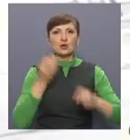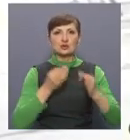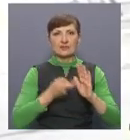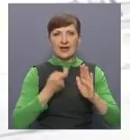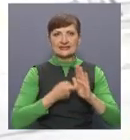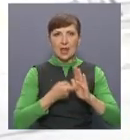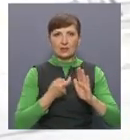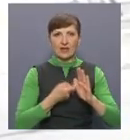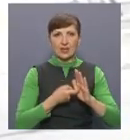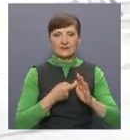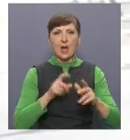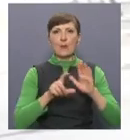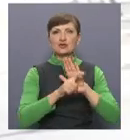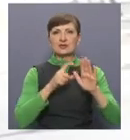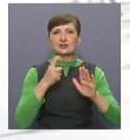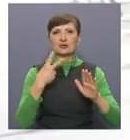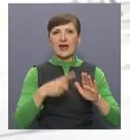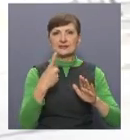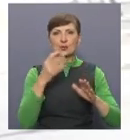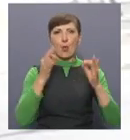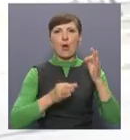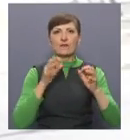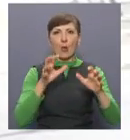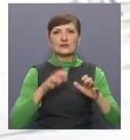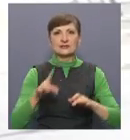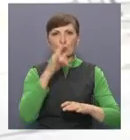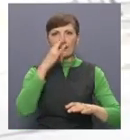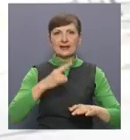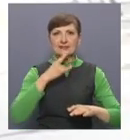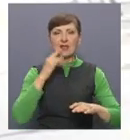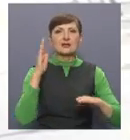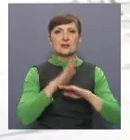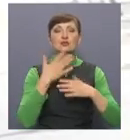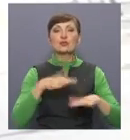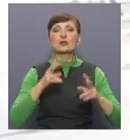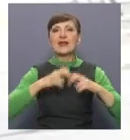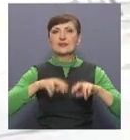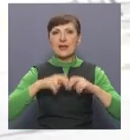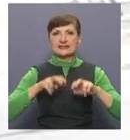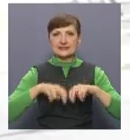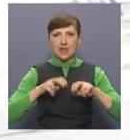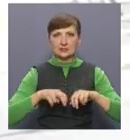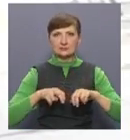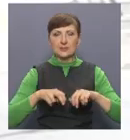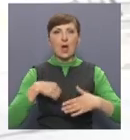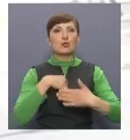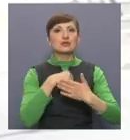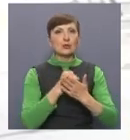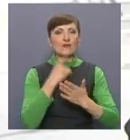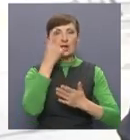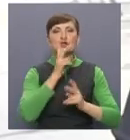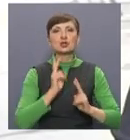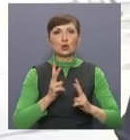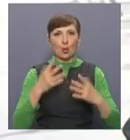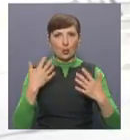расследование по статье 121 Уголовного кодекса Республики Казахстан. Назначены необходимые экспертизы, установлена